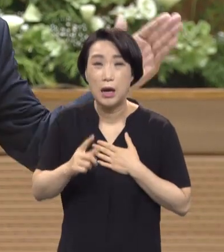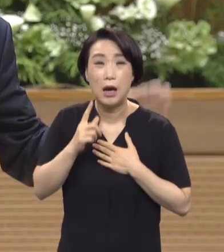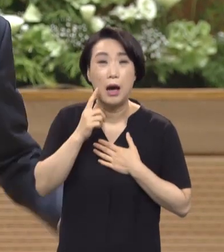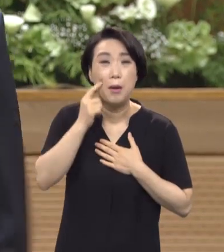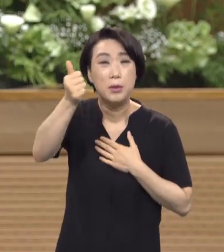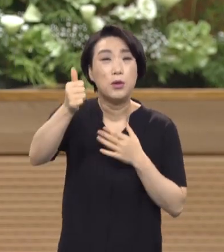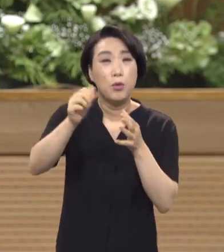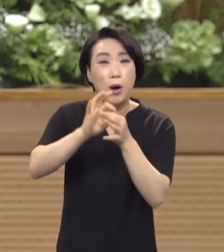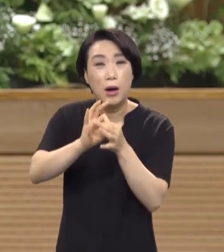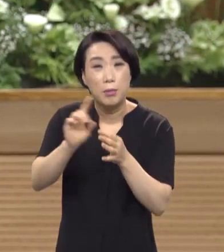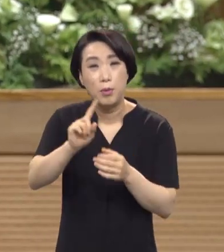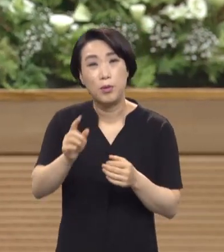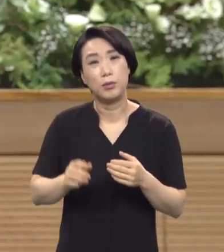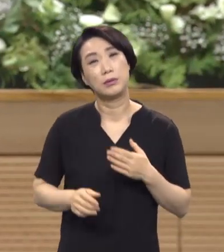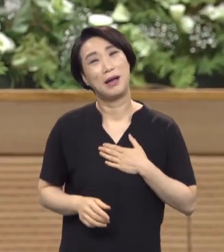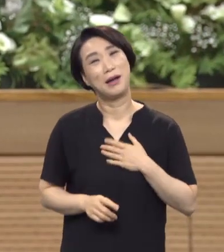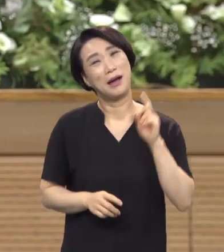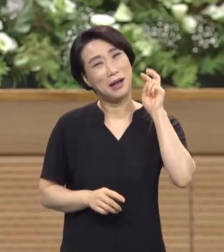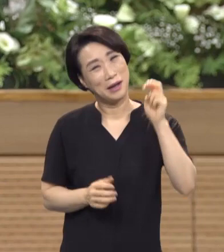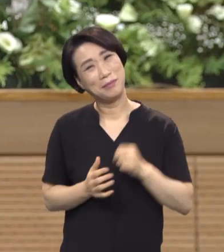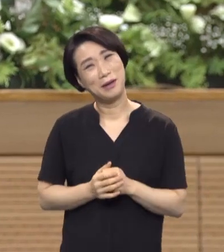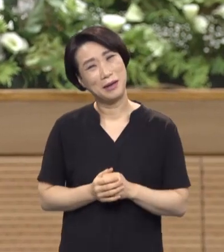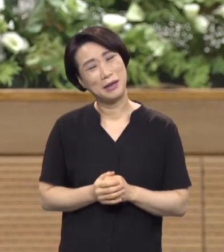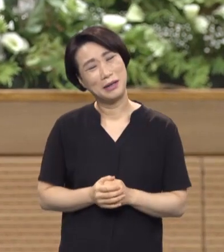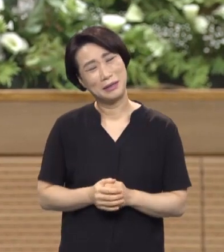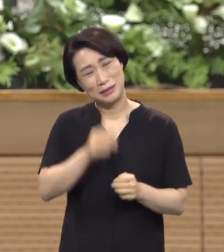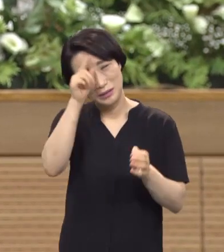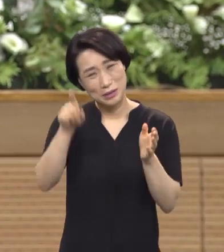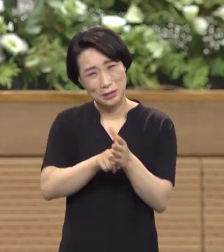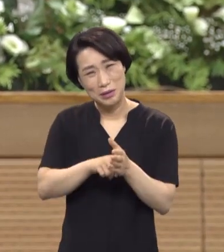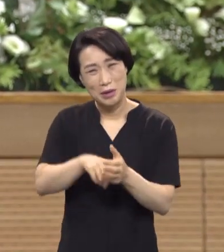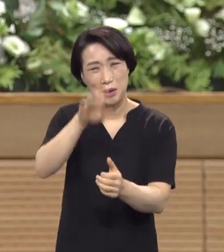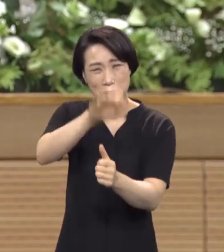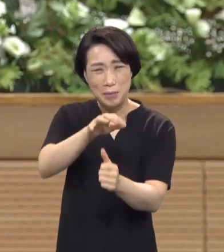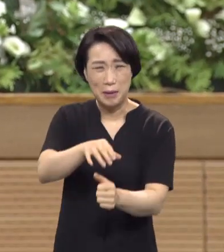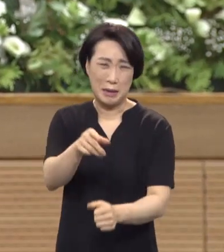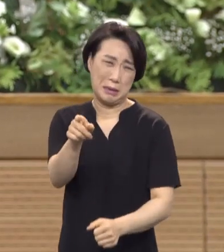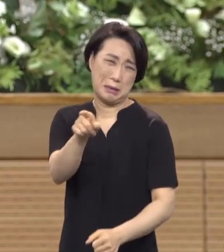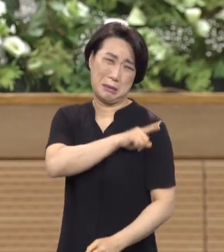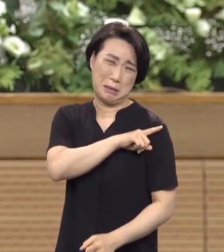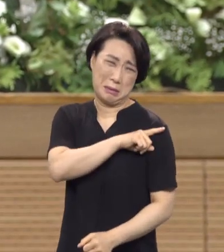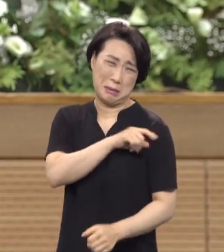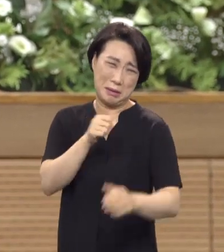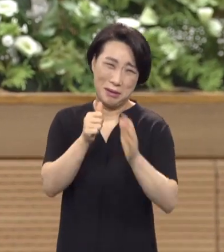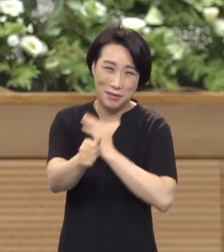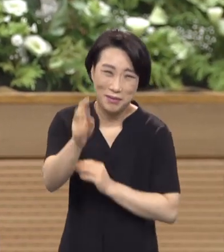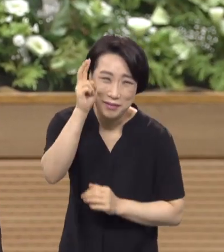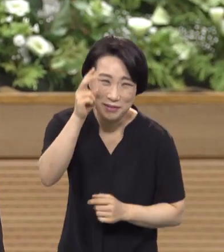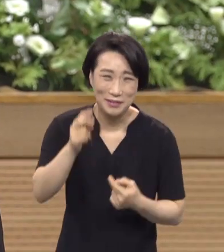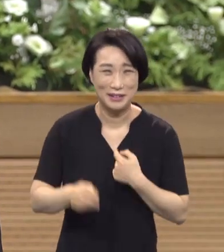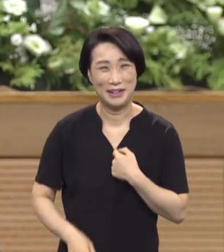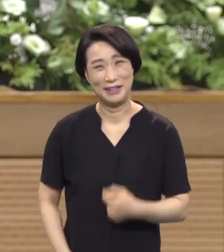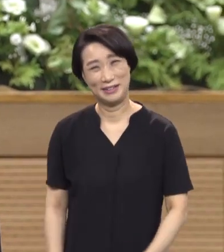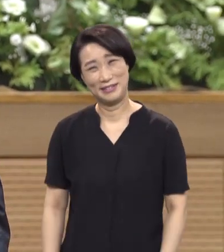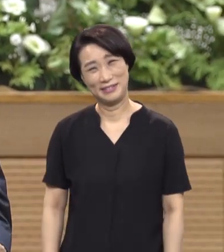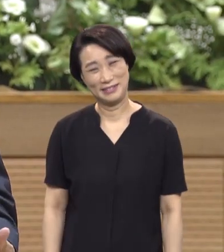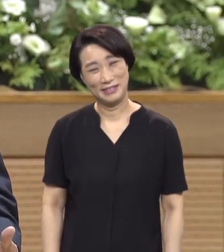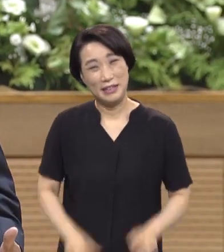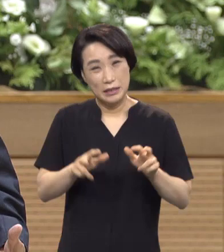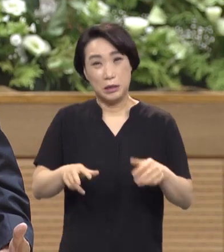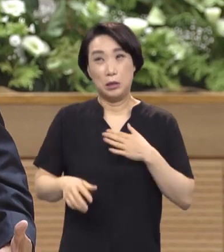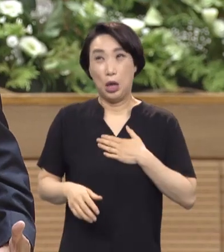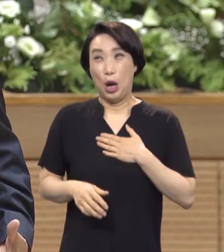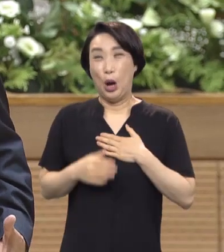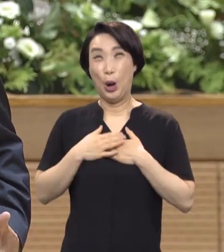편에 딱 들었으면 저는 아마 기독교인의 핍박의 1등 교수가 지금 되어있을 것입니다. 지금